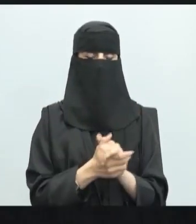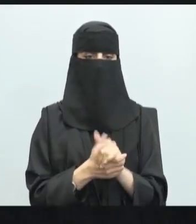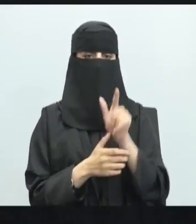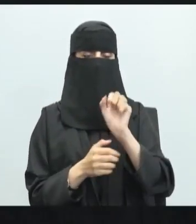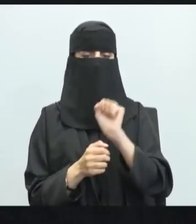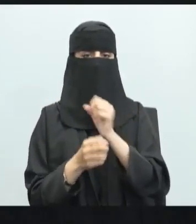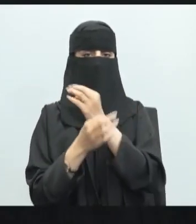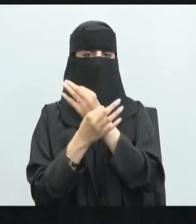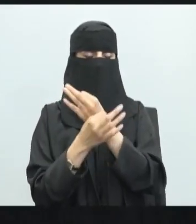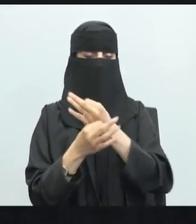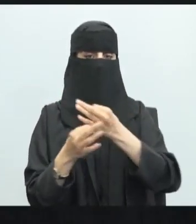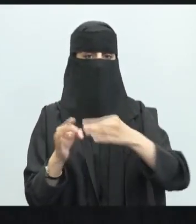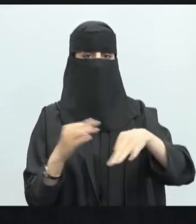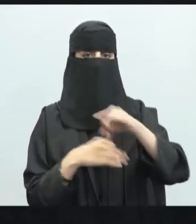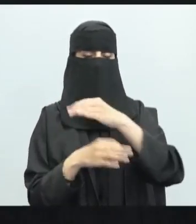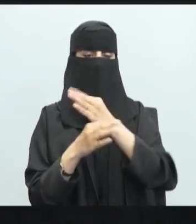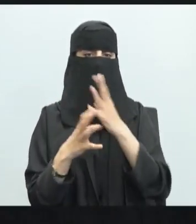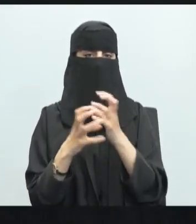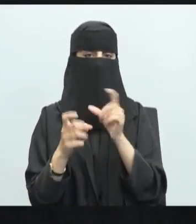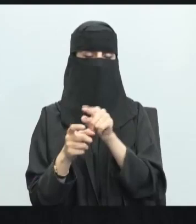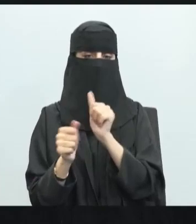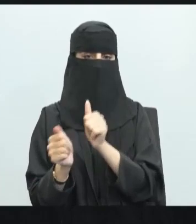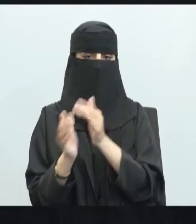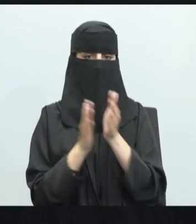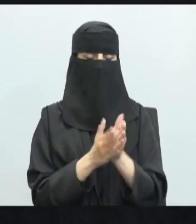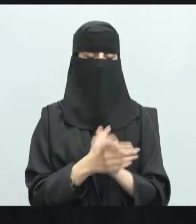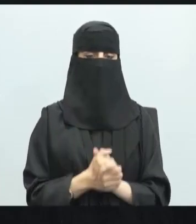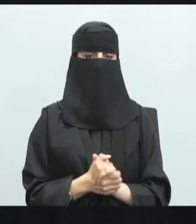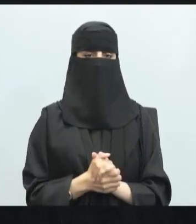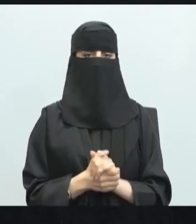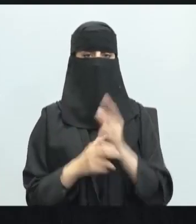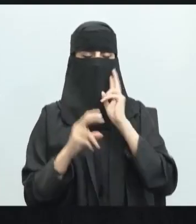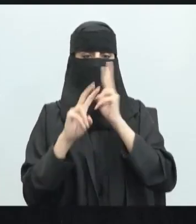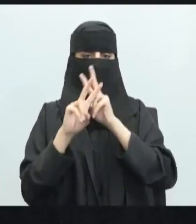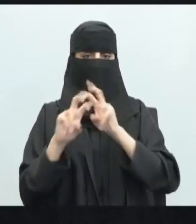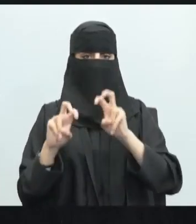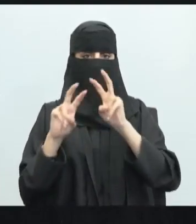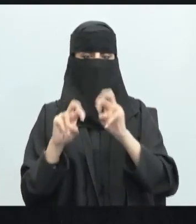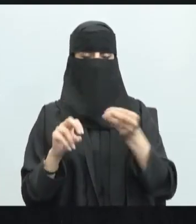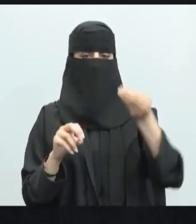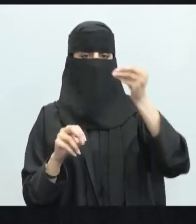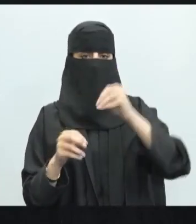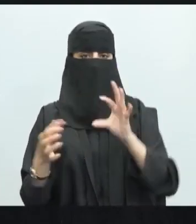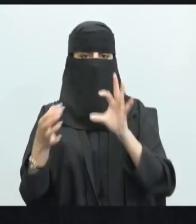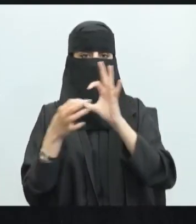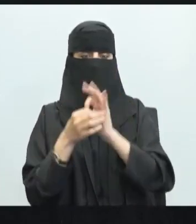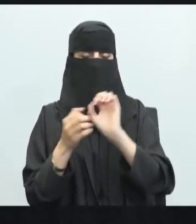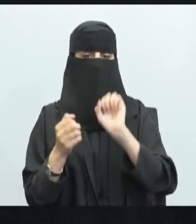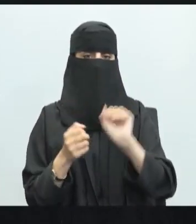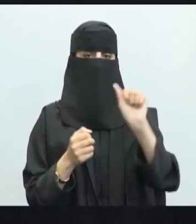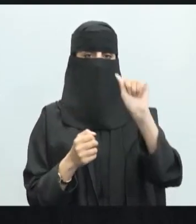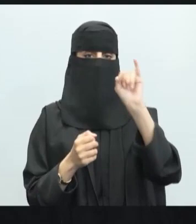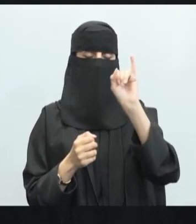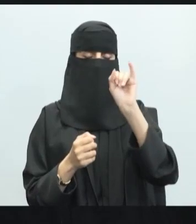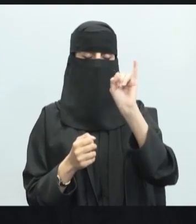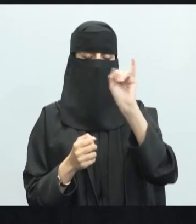تفيد الإحاطة والشمول، وكذلك ما بها لابد أن تتصل بضمير.